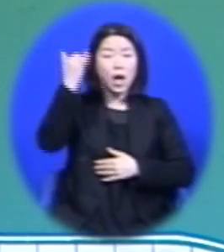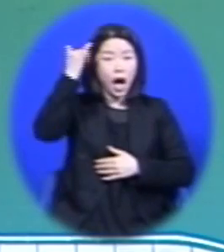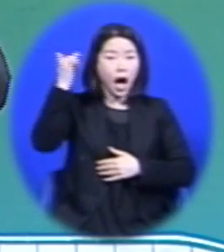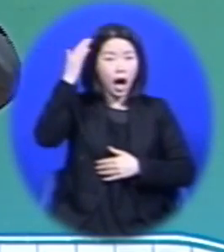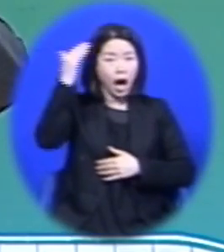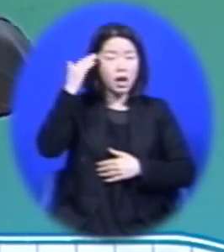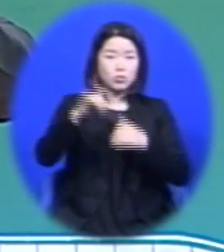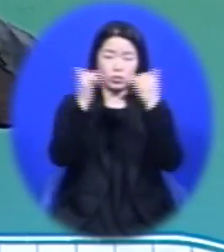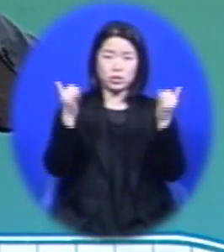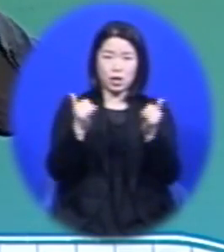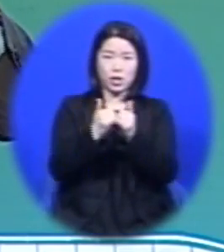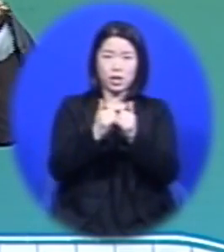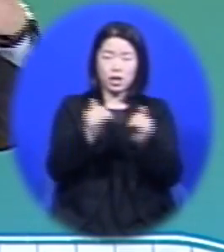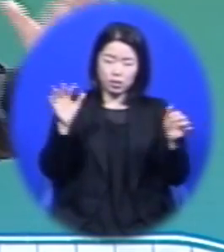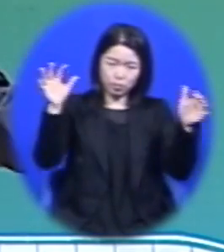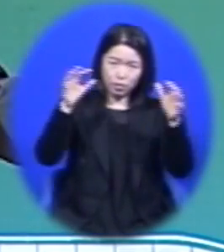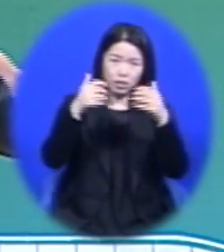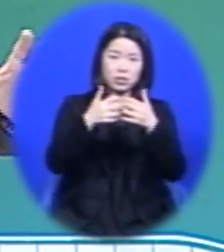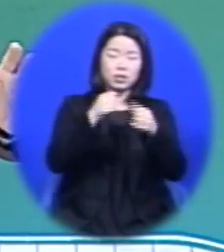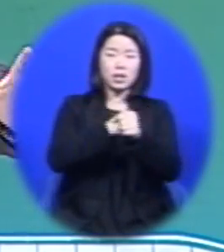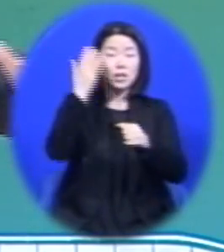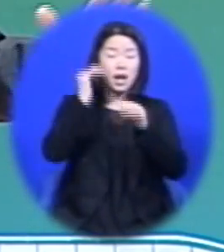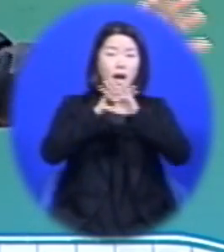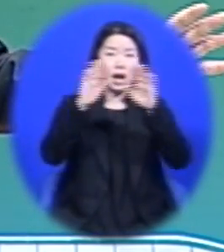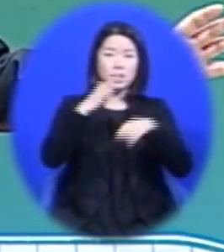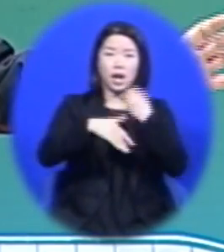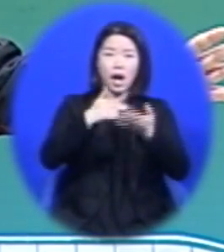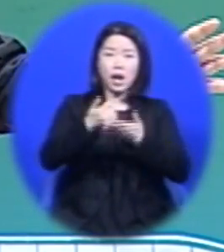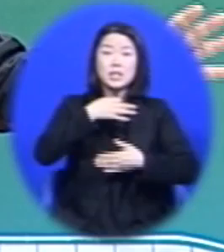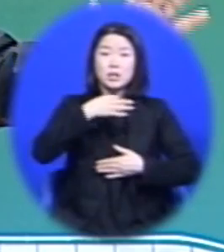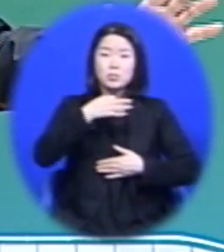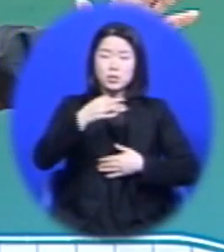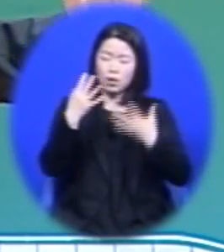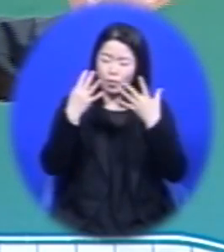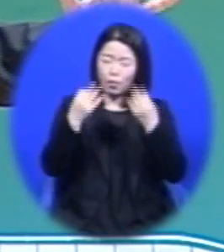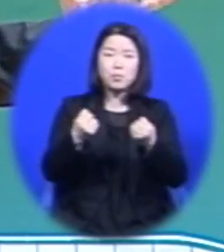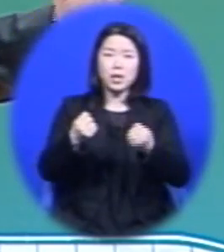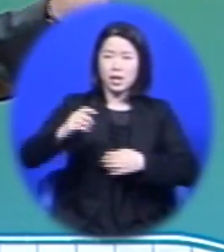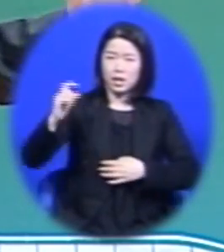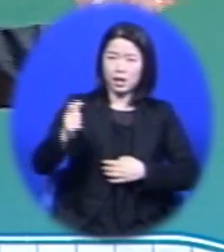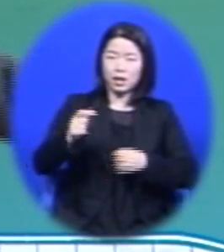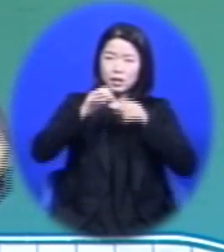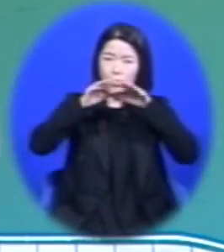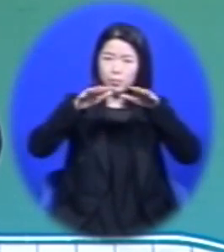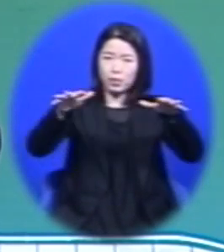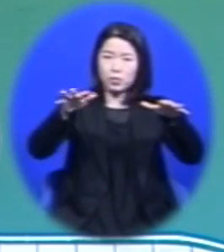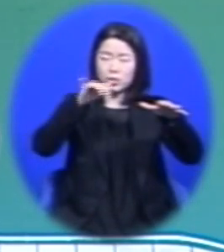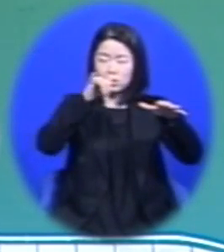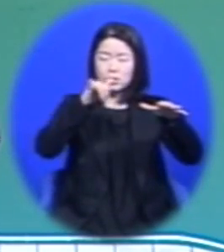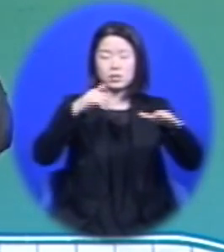사회는 우리 한국 사회를 덮고 있는 이 하늘에 하나님의 음성이 얼마나 강하게 울려 퍼지고